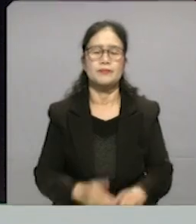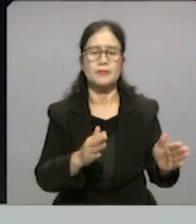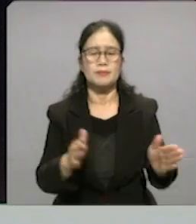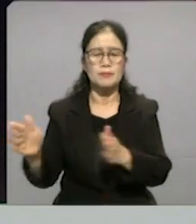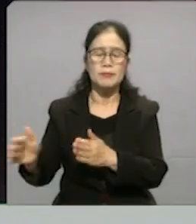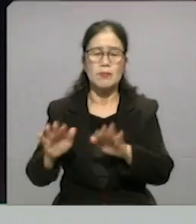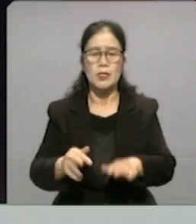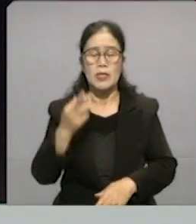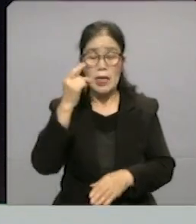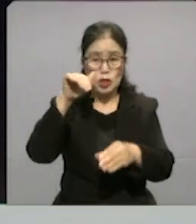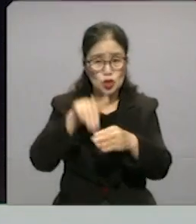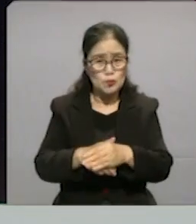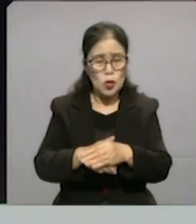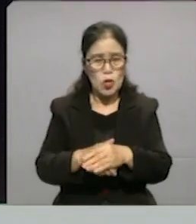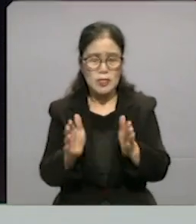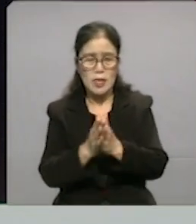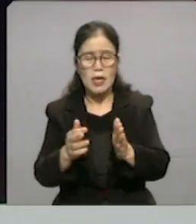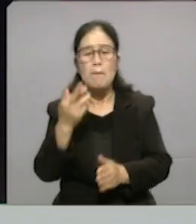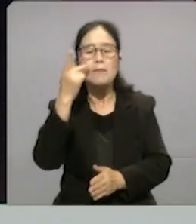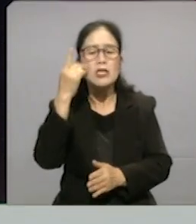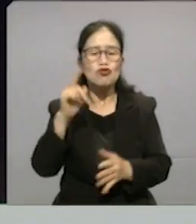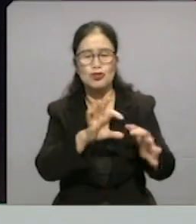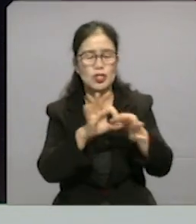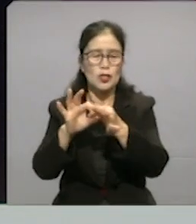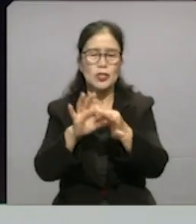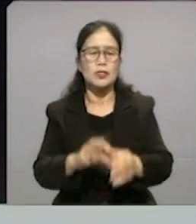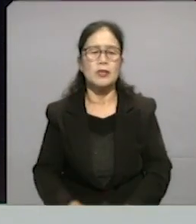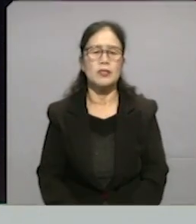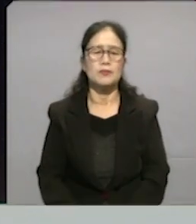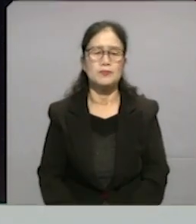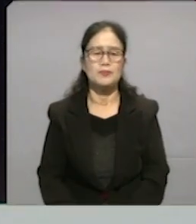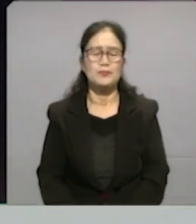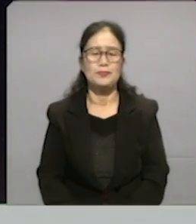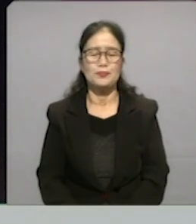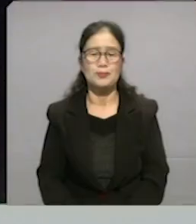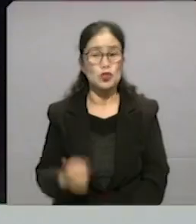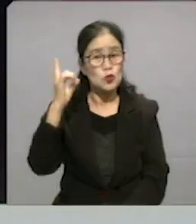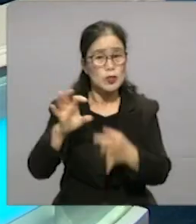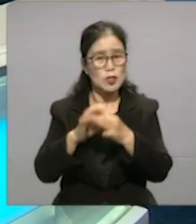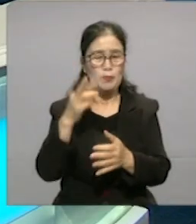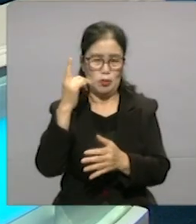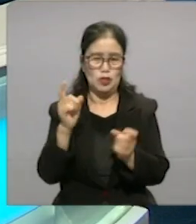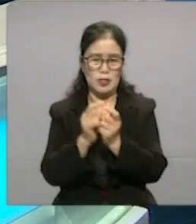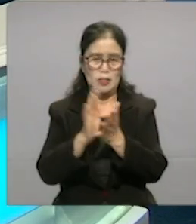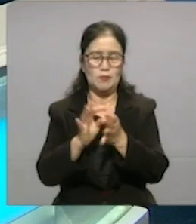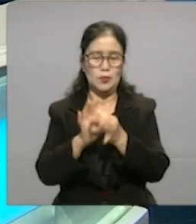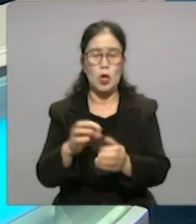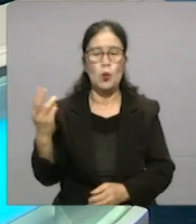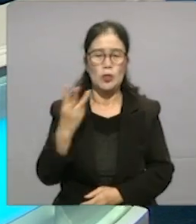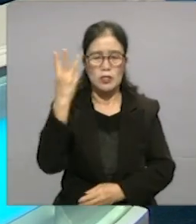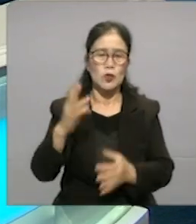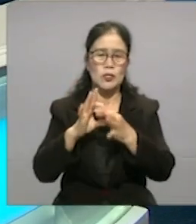네 그럼 이번에는 대선 투표에 돌입한 미국 견지를 연결해 보도록 하겠습니다 홍알 POD 통신원네 워싱턴입니다